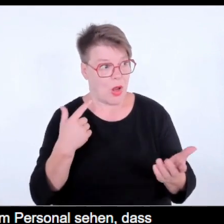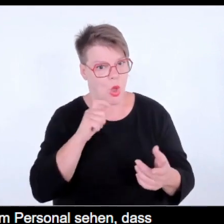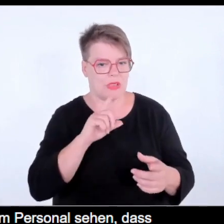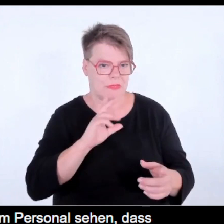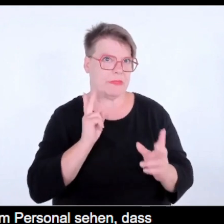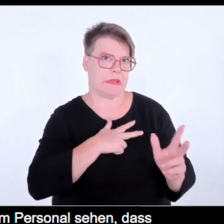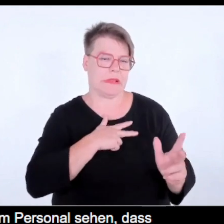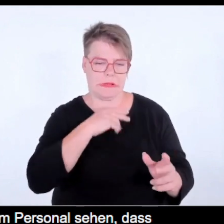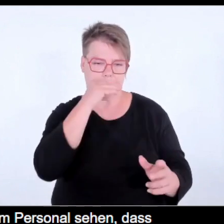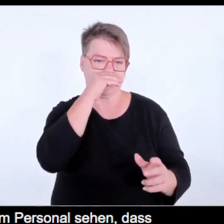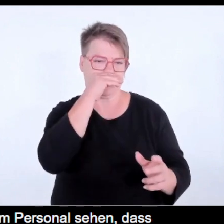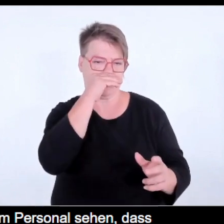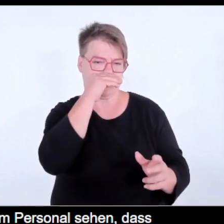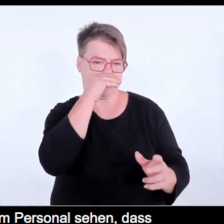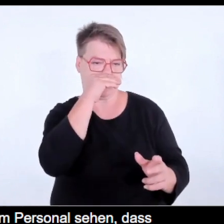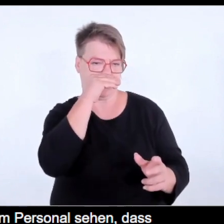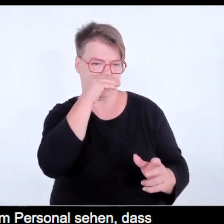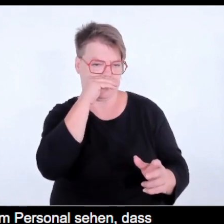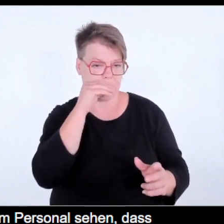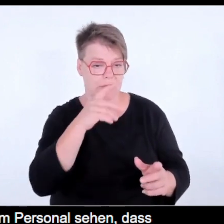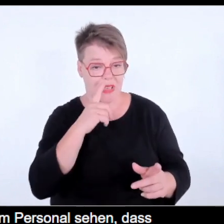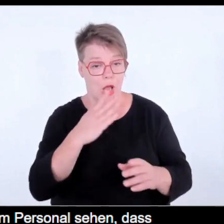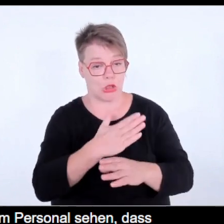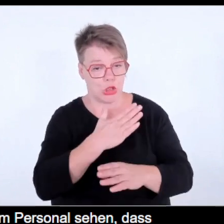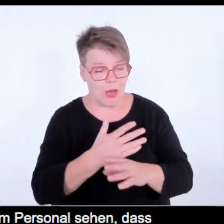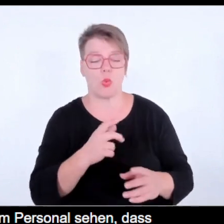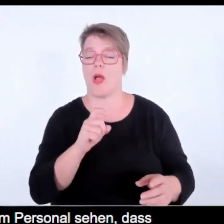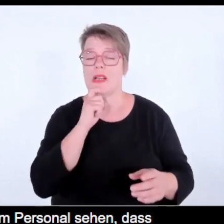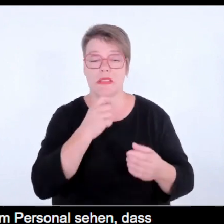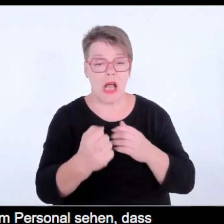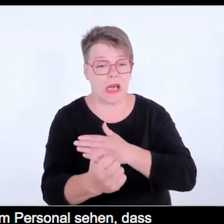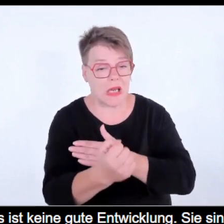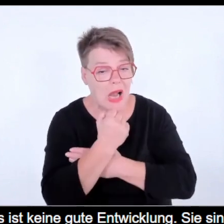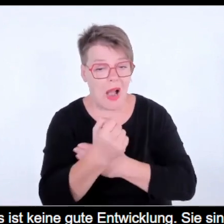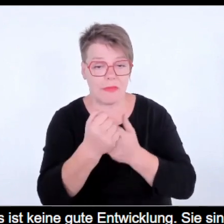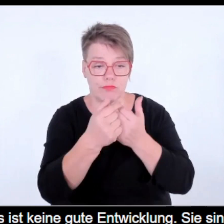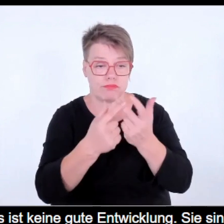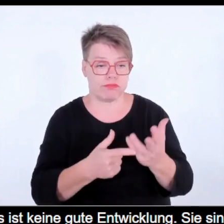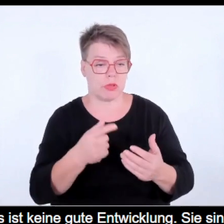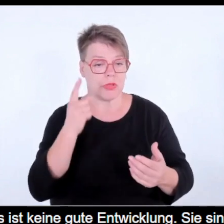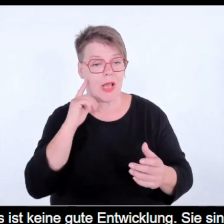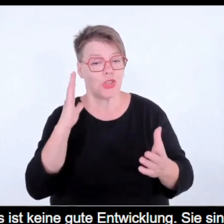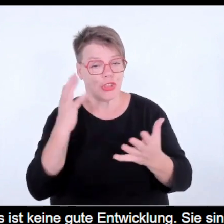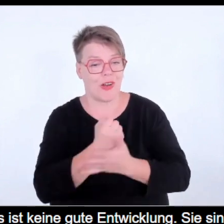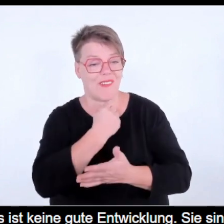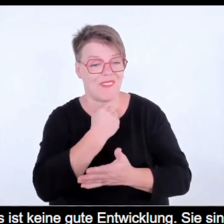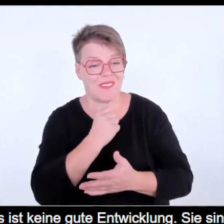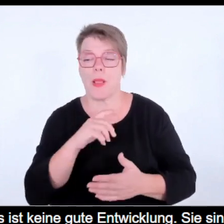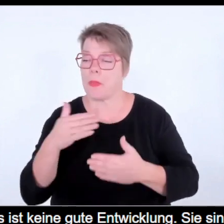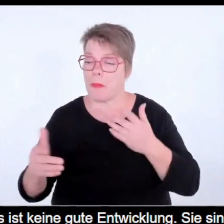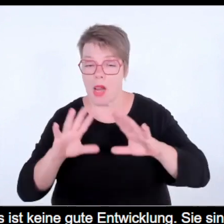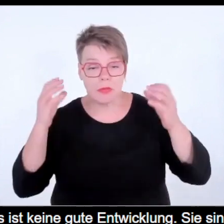Und sie denken, sie sind jetzt durch, sie haben mit den Nachbarn alles erklärt. Vielleicht sogar mit dem örtlichen Bund Naturschutz. Und dann kommt dann irgendwo von andersher eine Klage her. Und zwar so eine